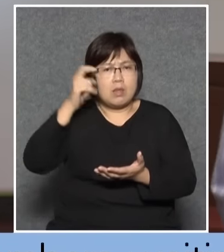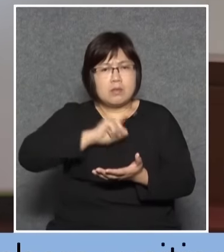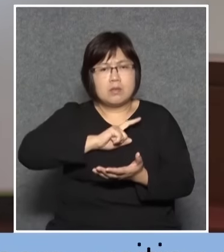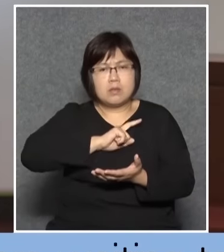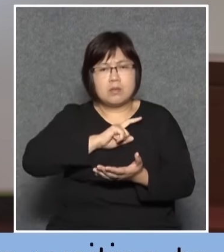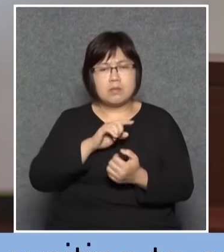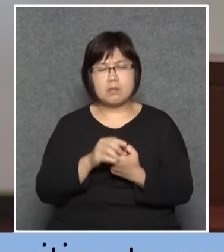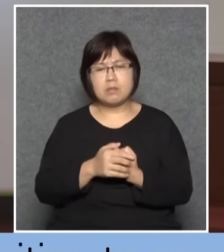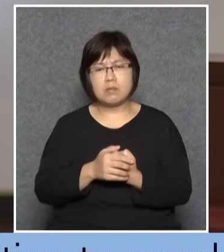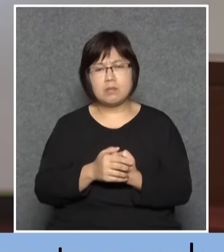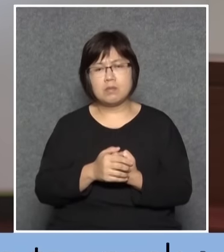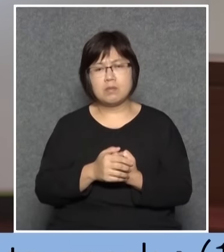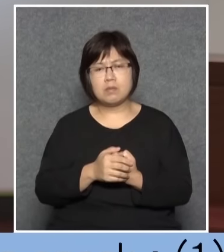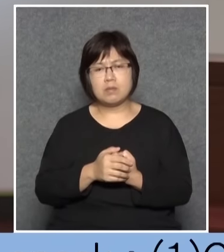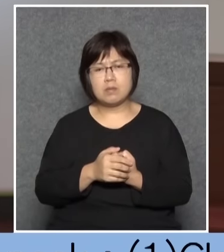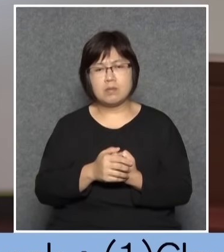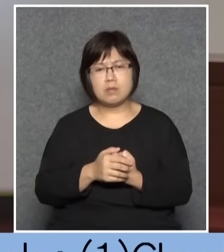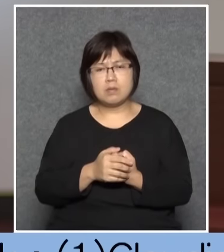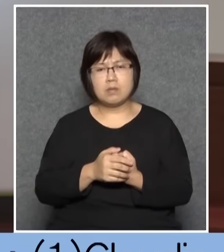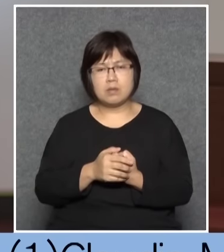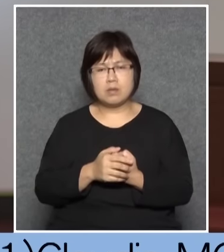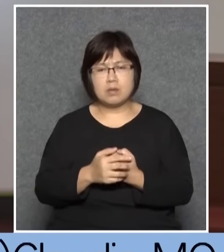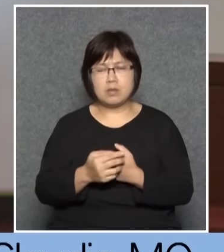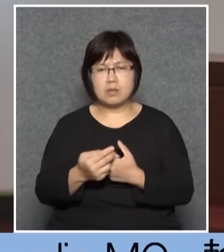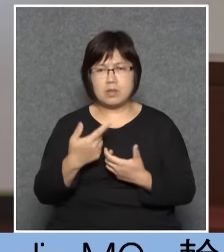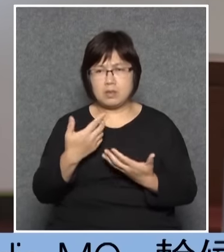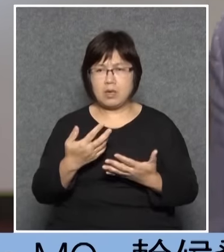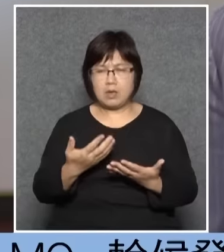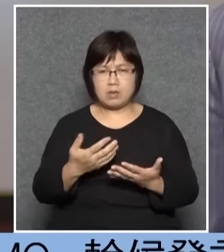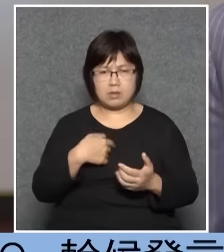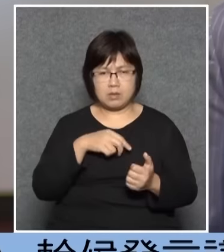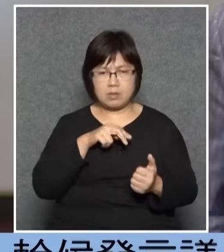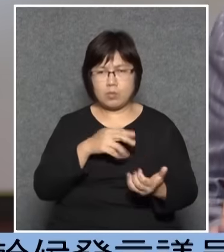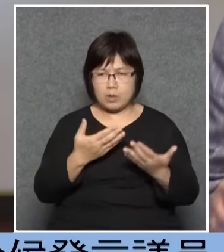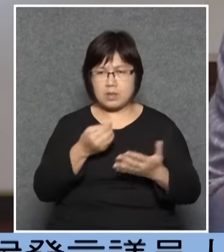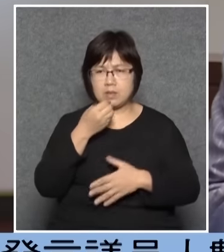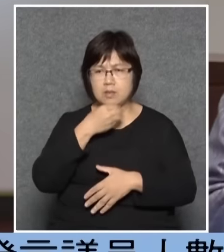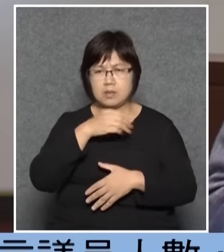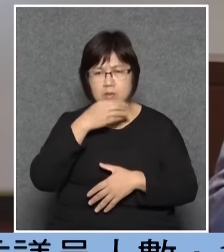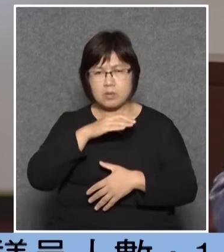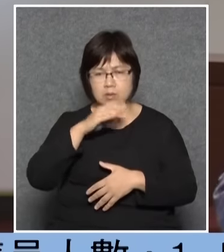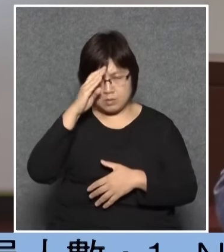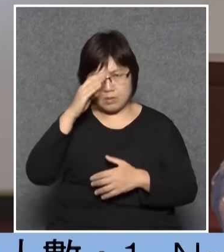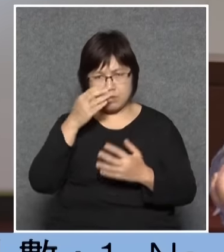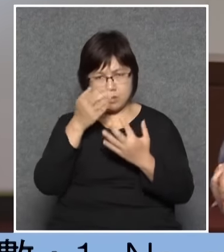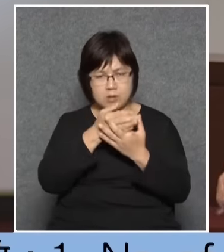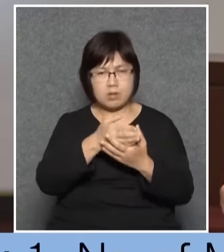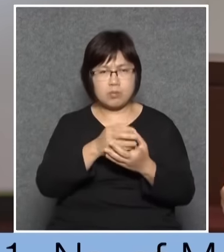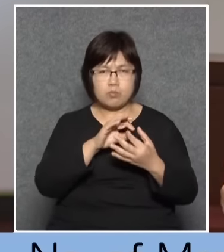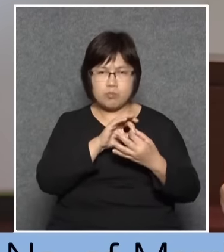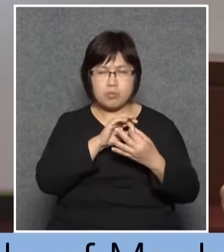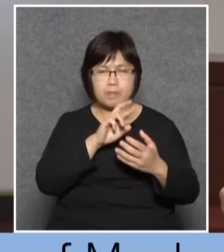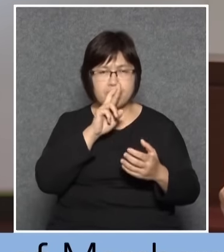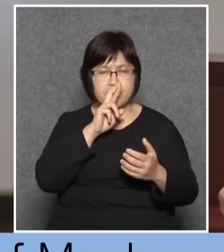否正在或者曾被呢個執法部門截取通訊同埋進行秘密監